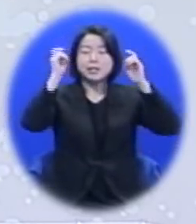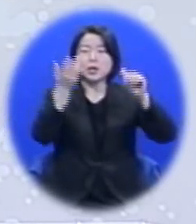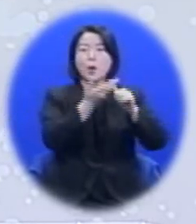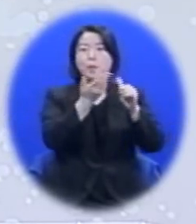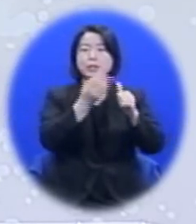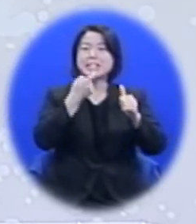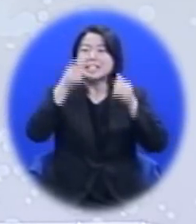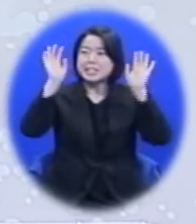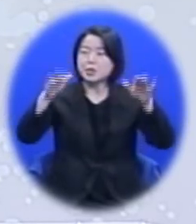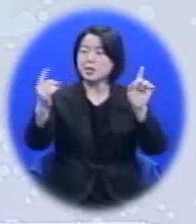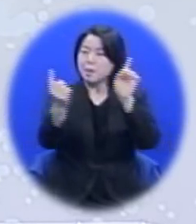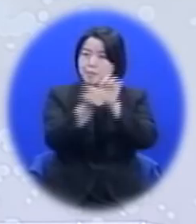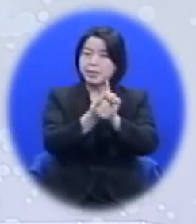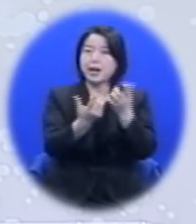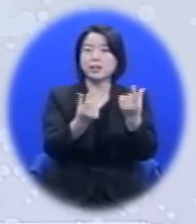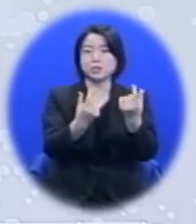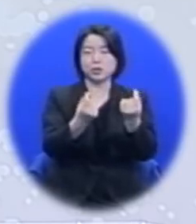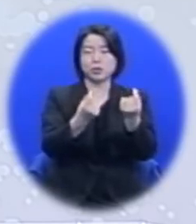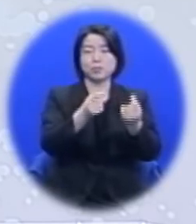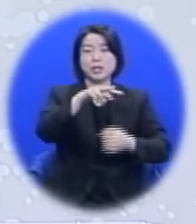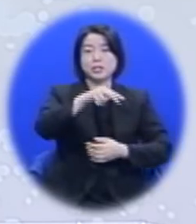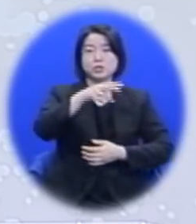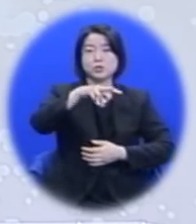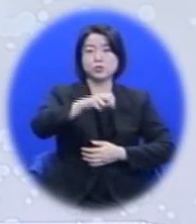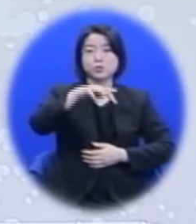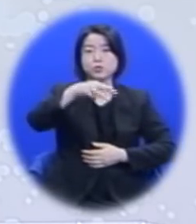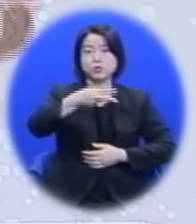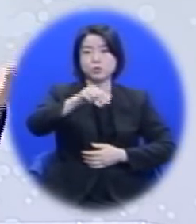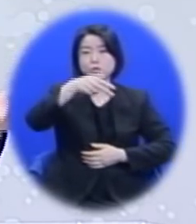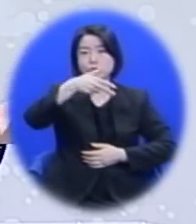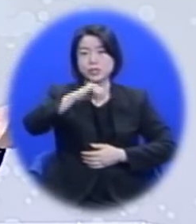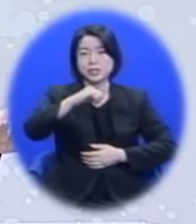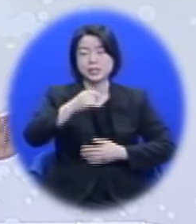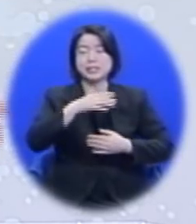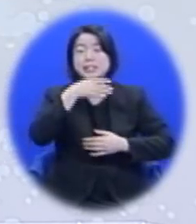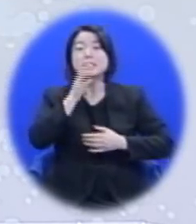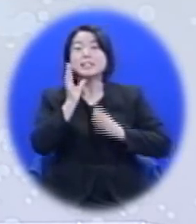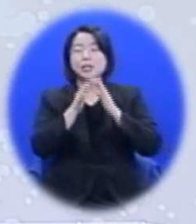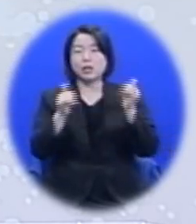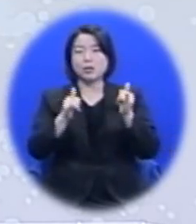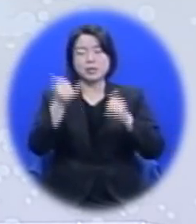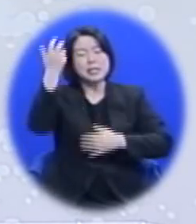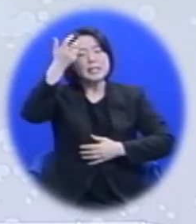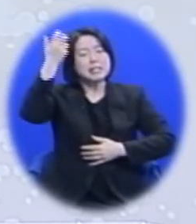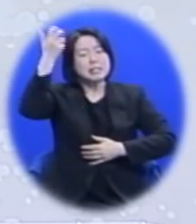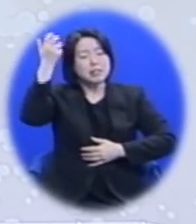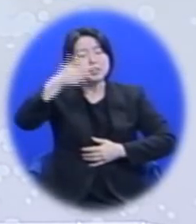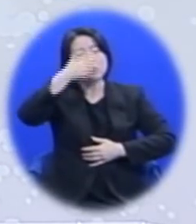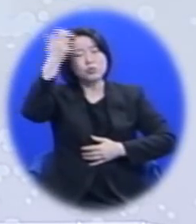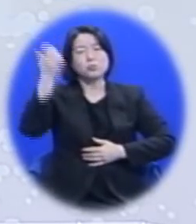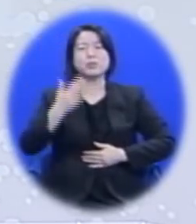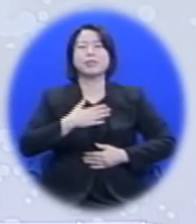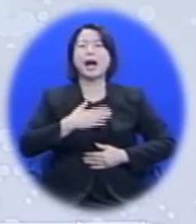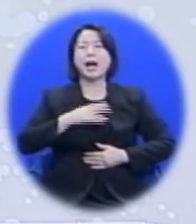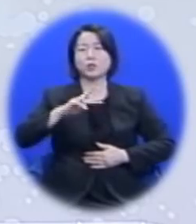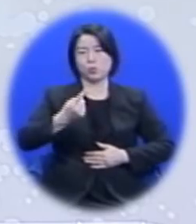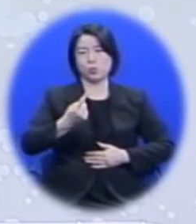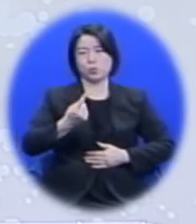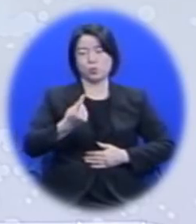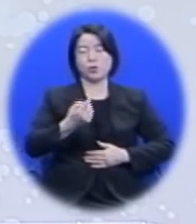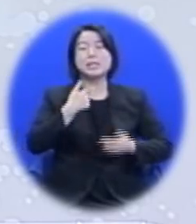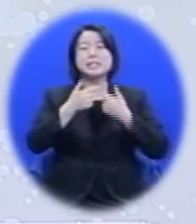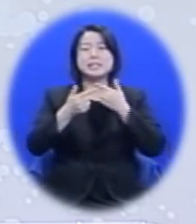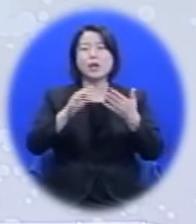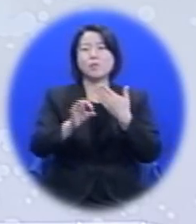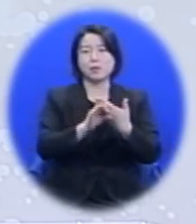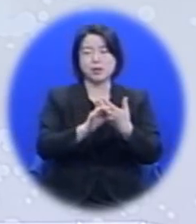천사를 만난 것처럼 스크루지 영감이 꾸었던 그 영적인 꿈을 아, 나도 좀 꿀 수 있다면 내가